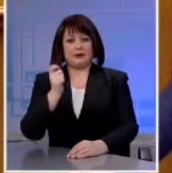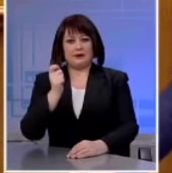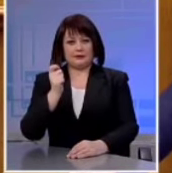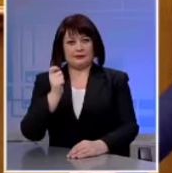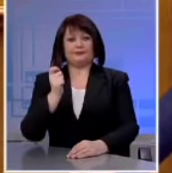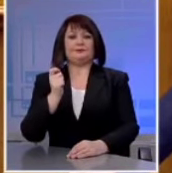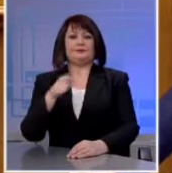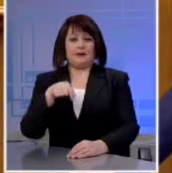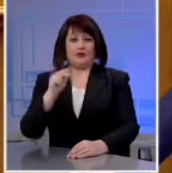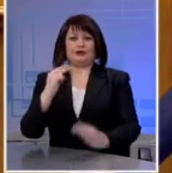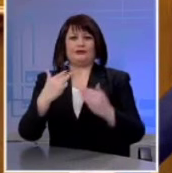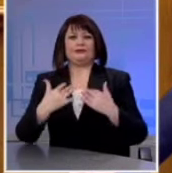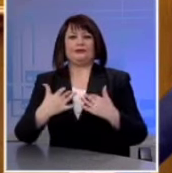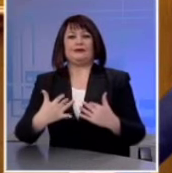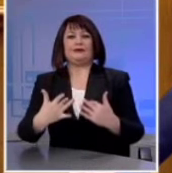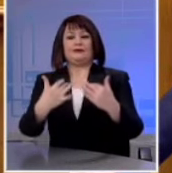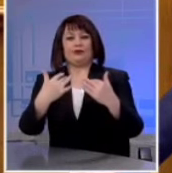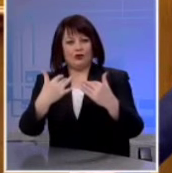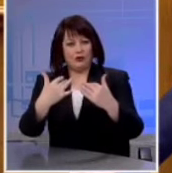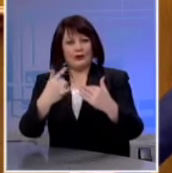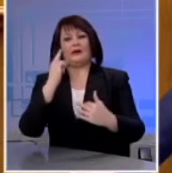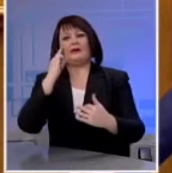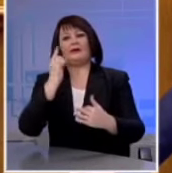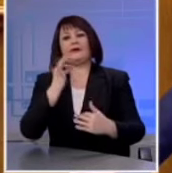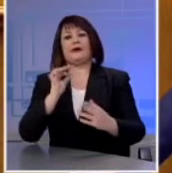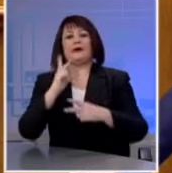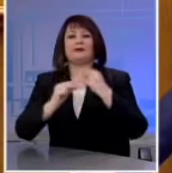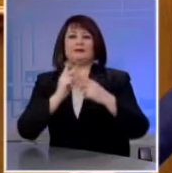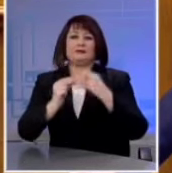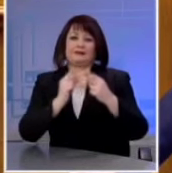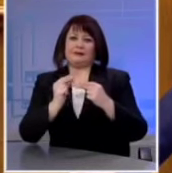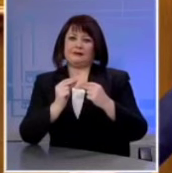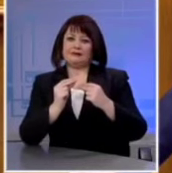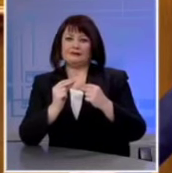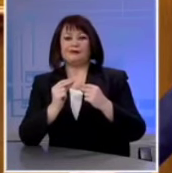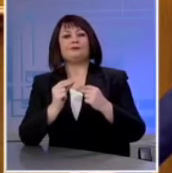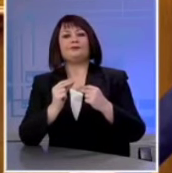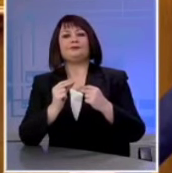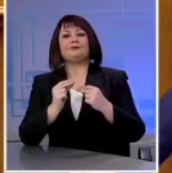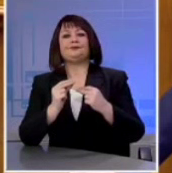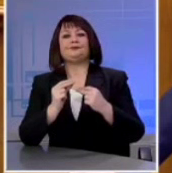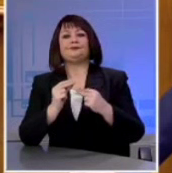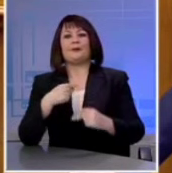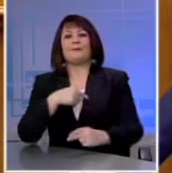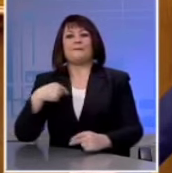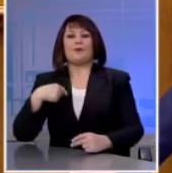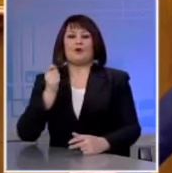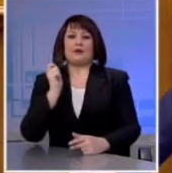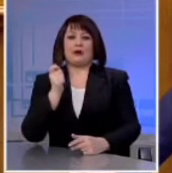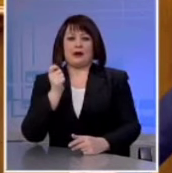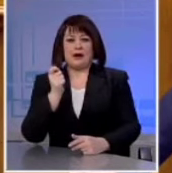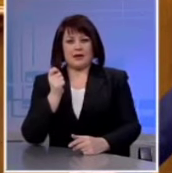εθνική αντιπροσωπεία, στο επίπεδο της συζήτησης ανάμεσα στους πολιτικούς